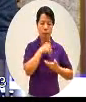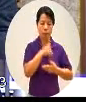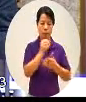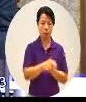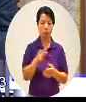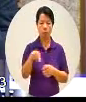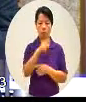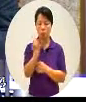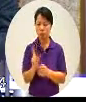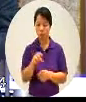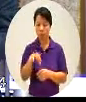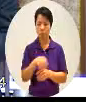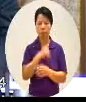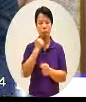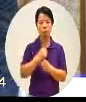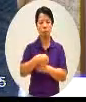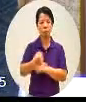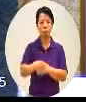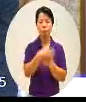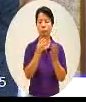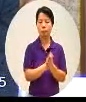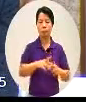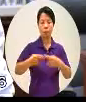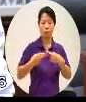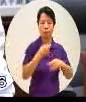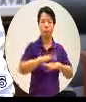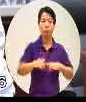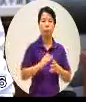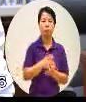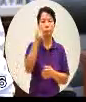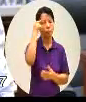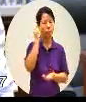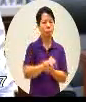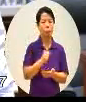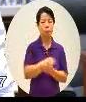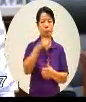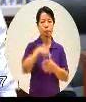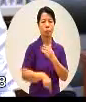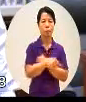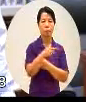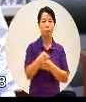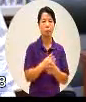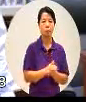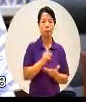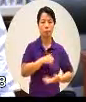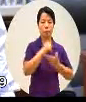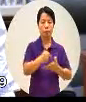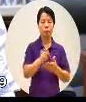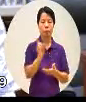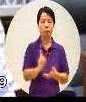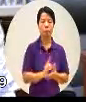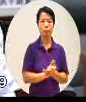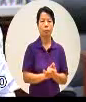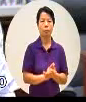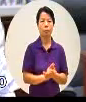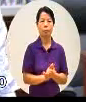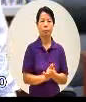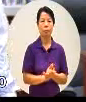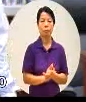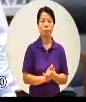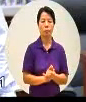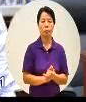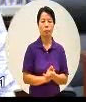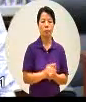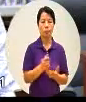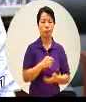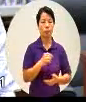的所在，我拢会甲清。 好，那你印象最深刻的，他们所有的建议里面哪一项是